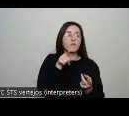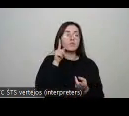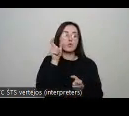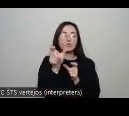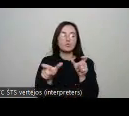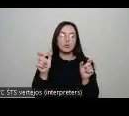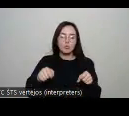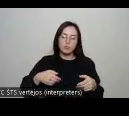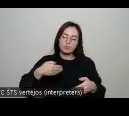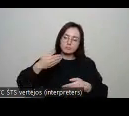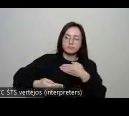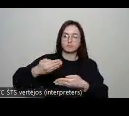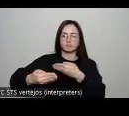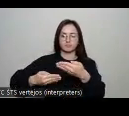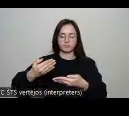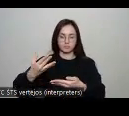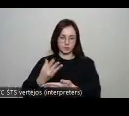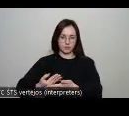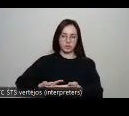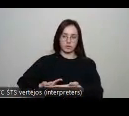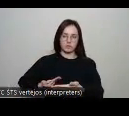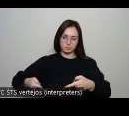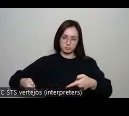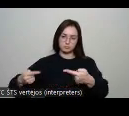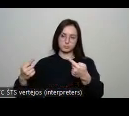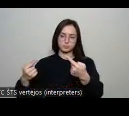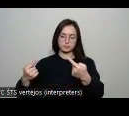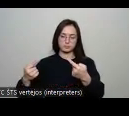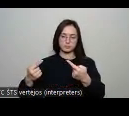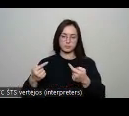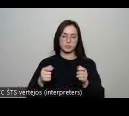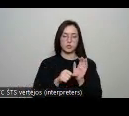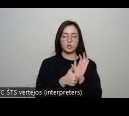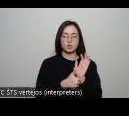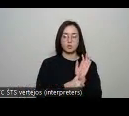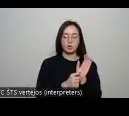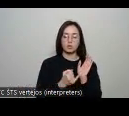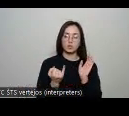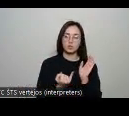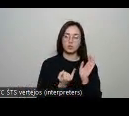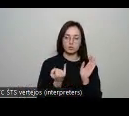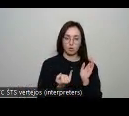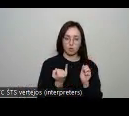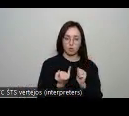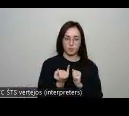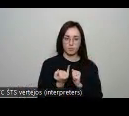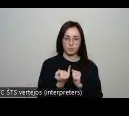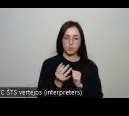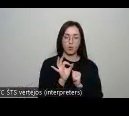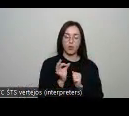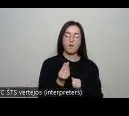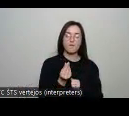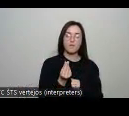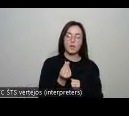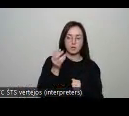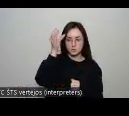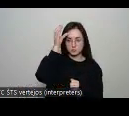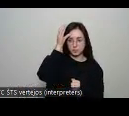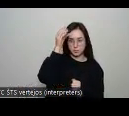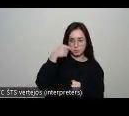priekį savo gyvenimuose. 16 įdomu, finansinis raštingumas. Sada man